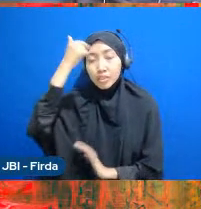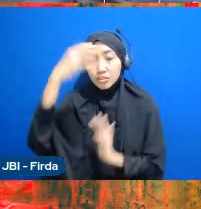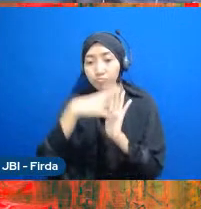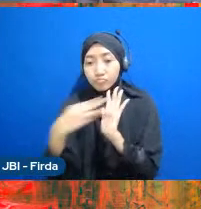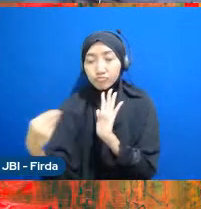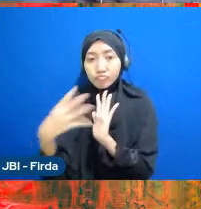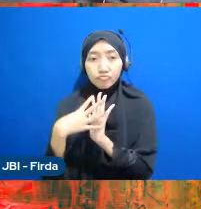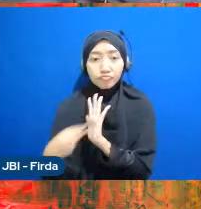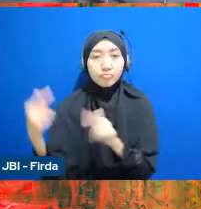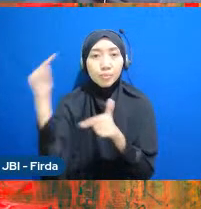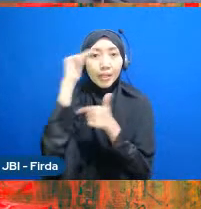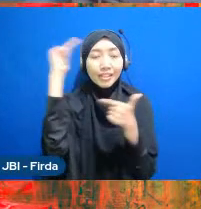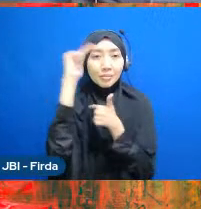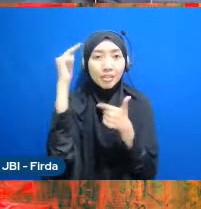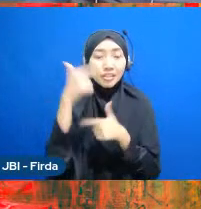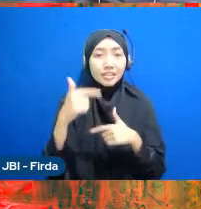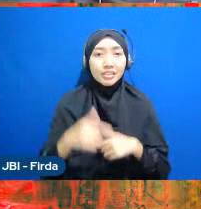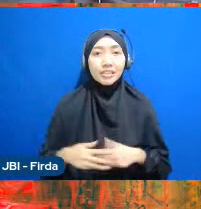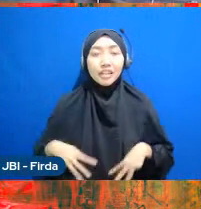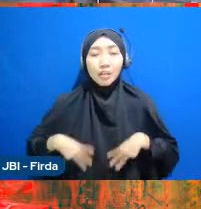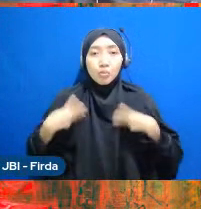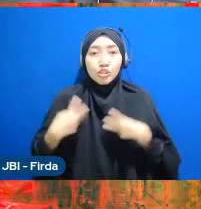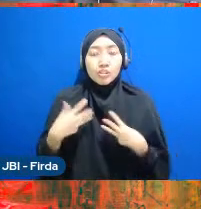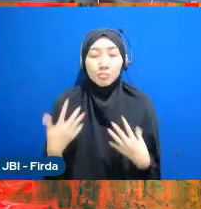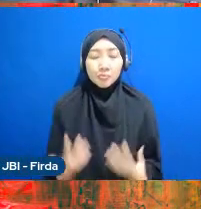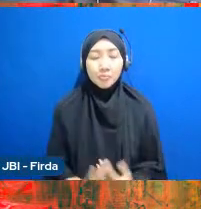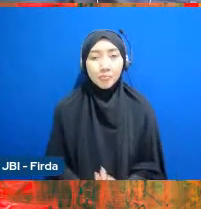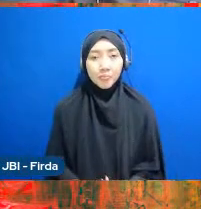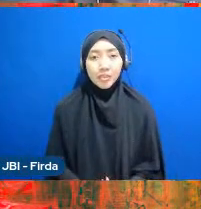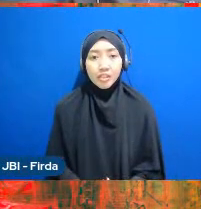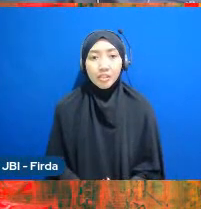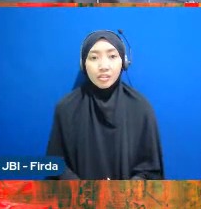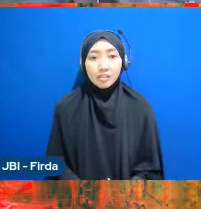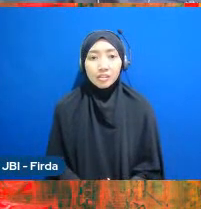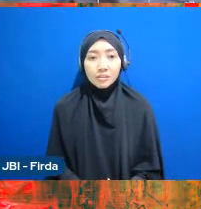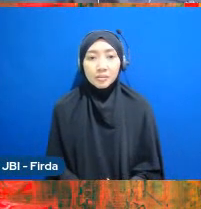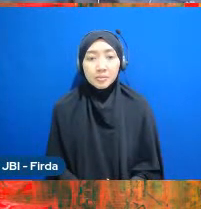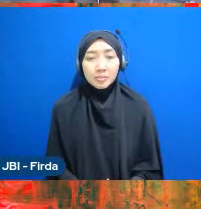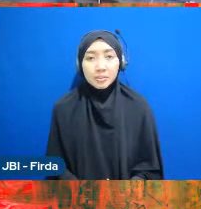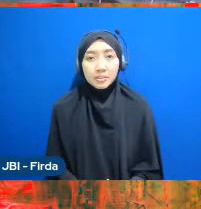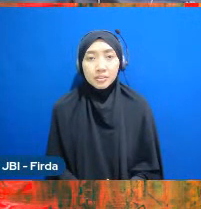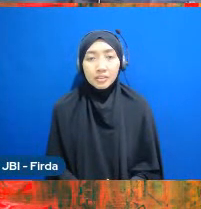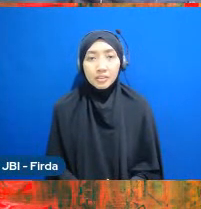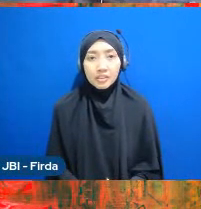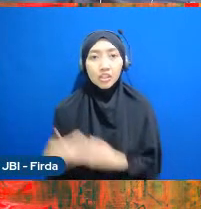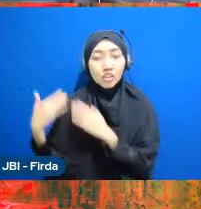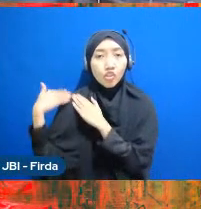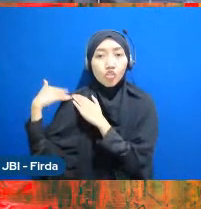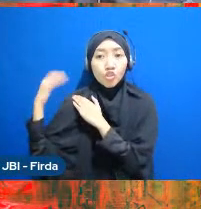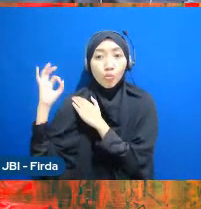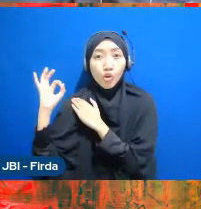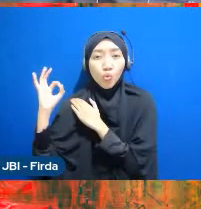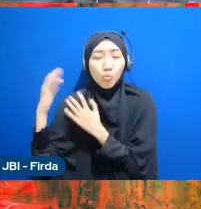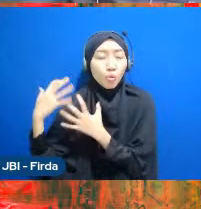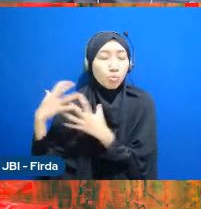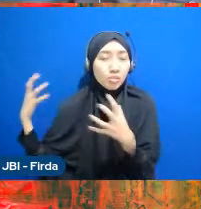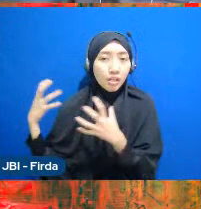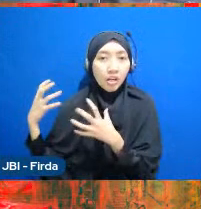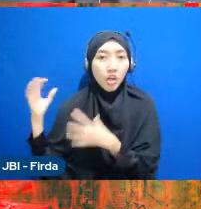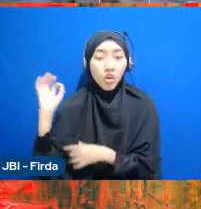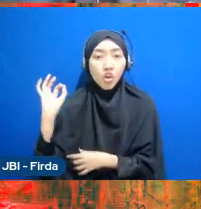cara berekspresi emosinya. Nah, tentu saja ini adalah perannya itu sangat besar, itu peran orang tua ya. Orang